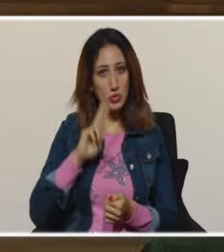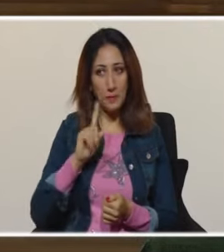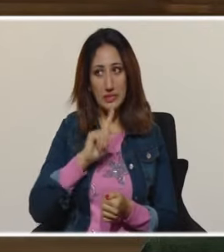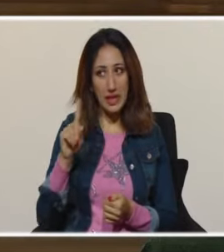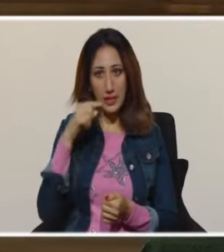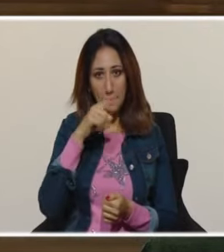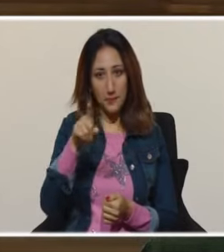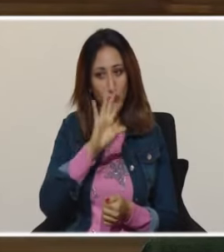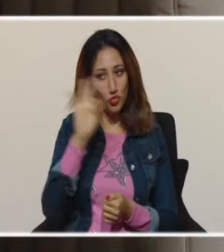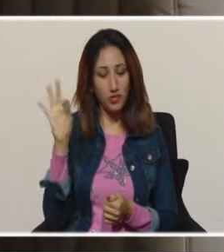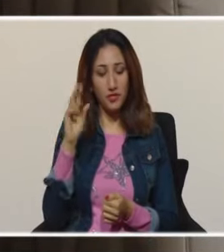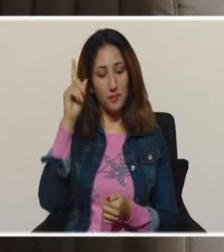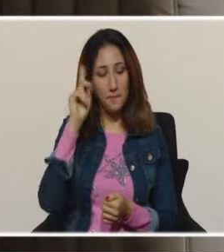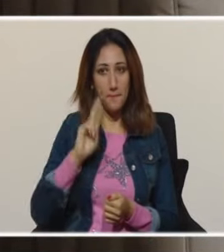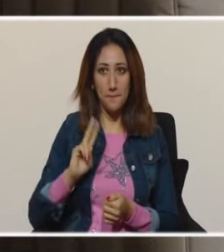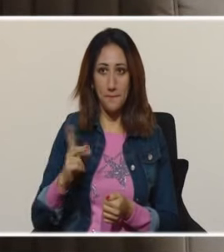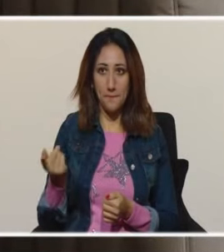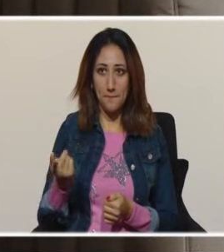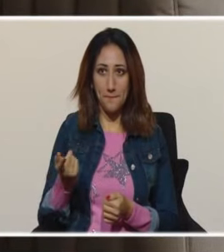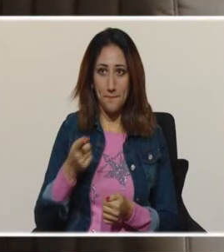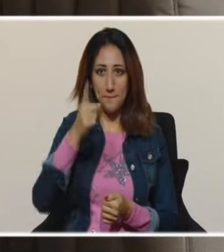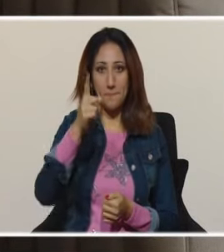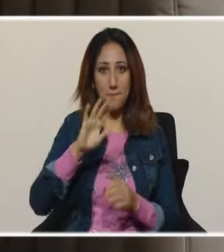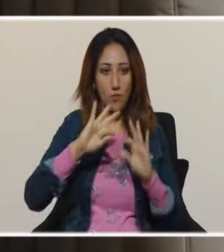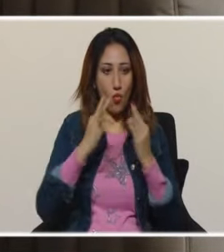كنت تشتغلي في الحاجات دي كلها عشان تصرفي على الأسرة دي كلها.